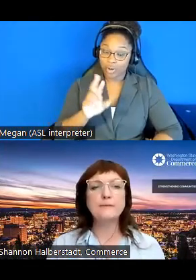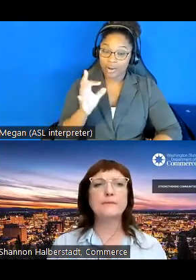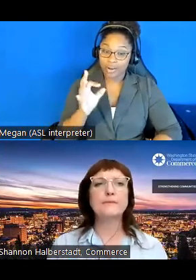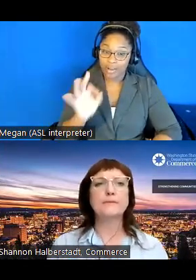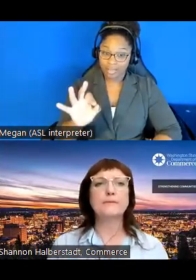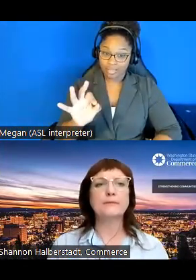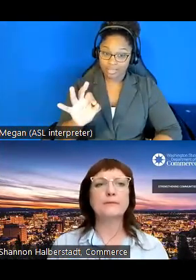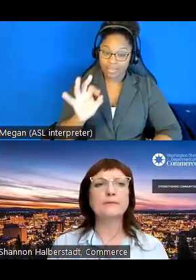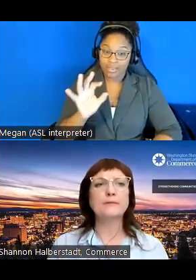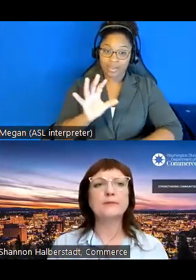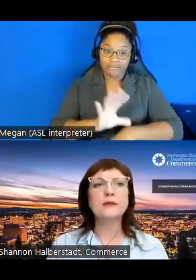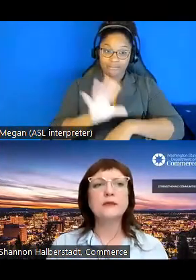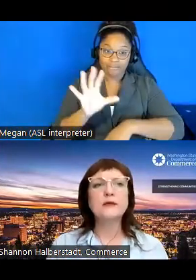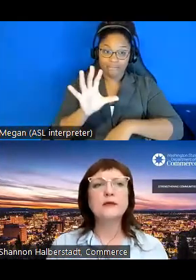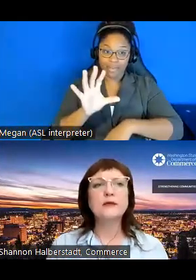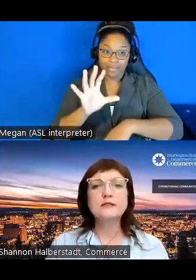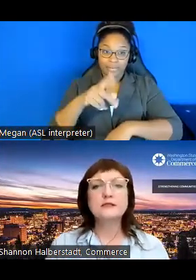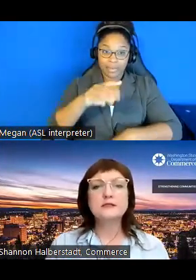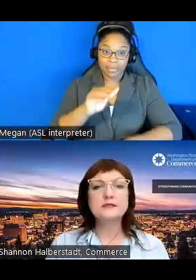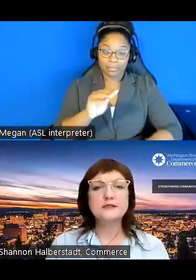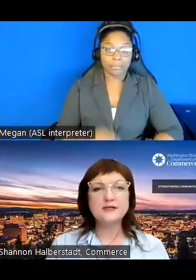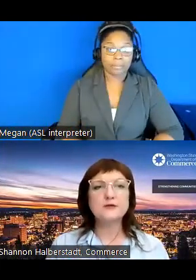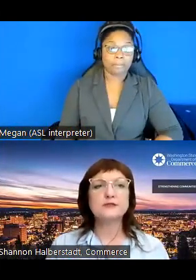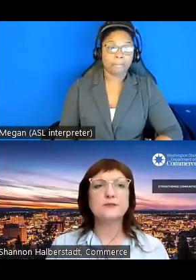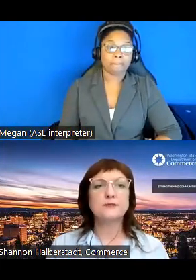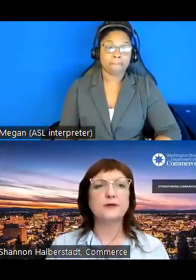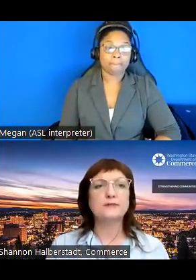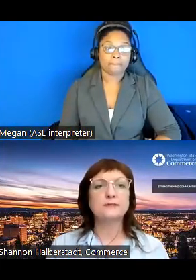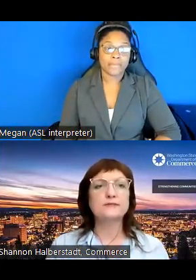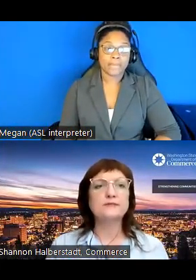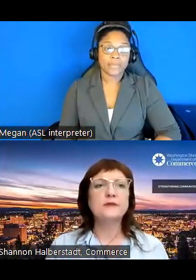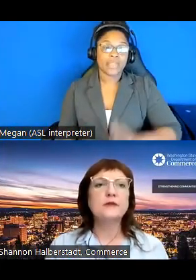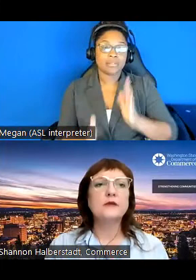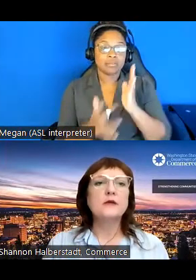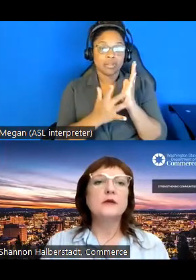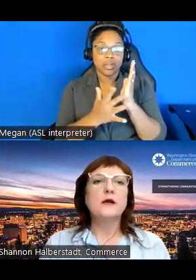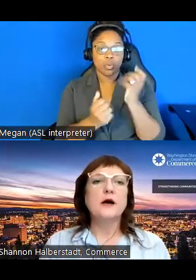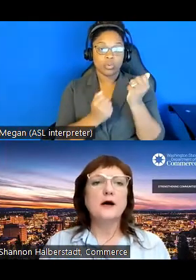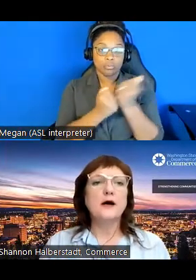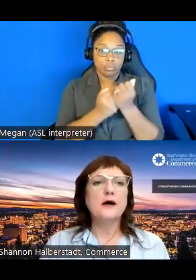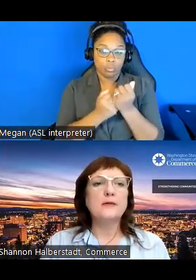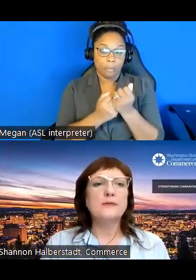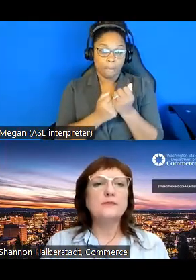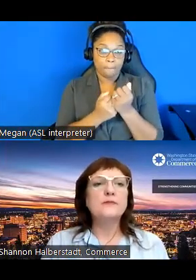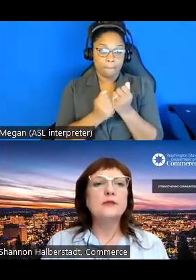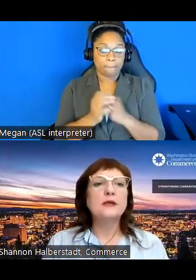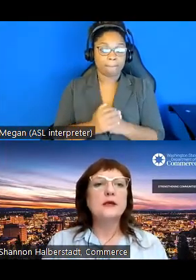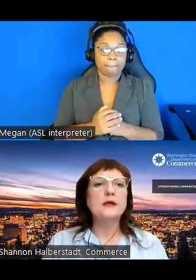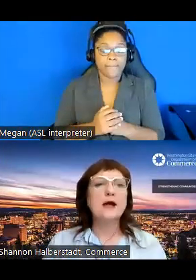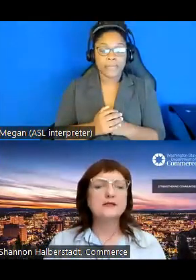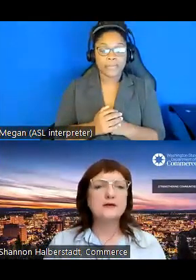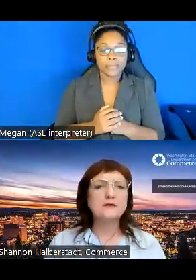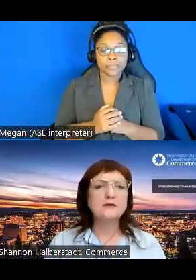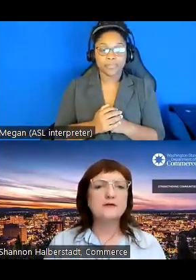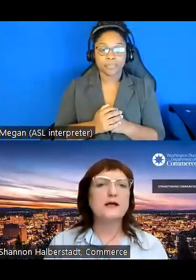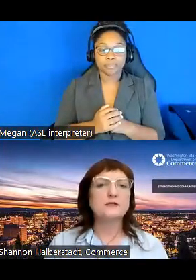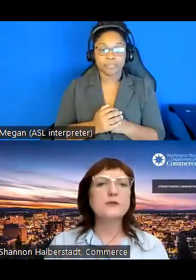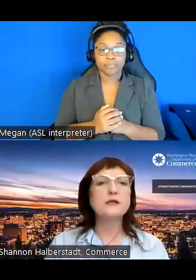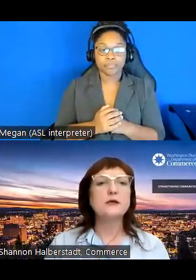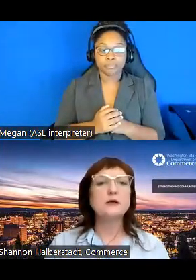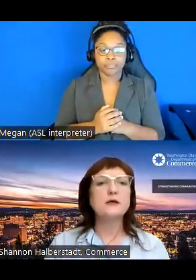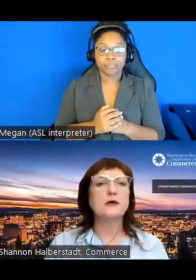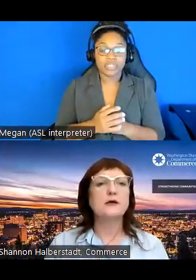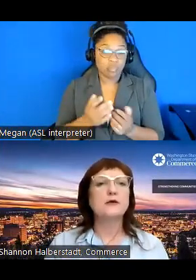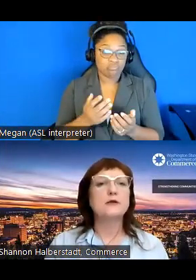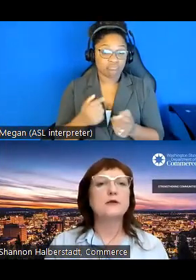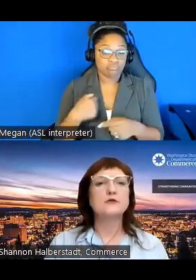수 없습니다. 그래서 그때까지 신청해 주시기 바랍니다. 이제 기술적인